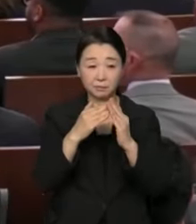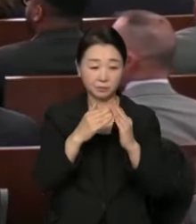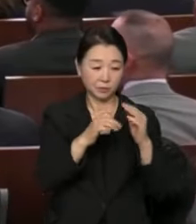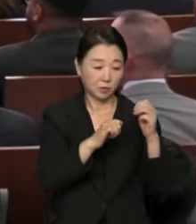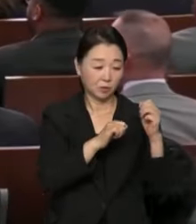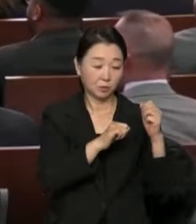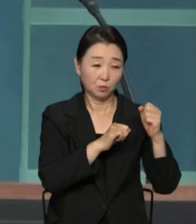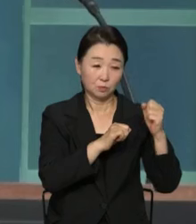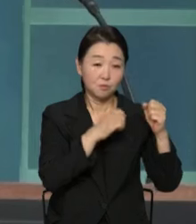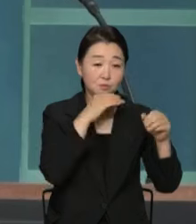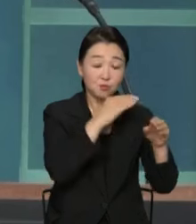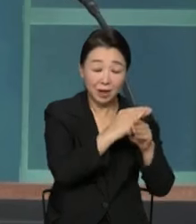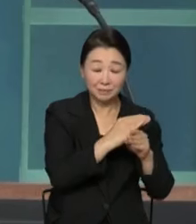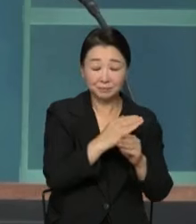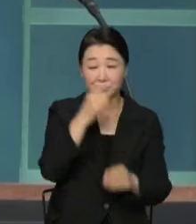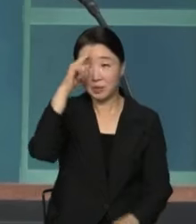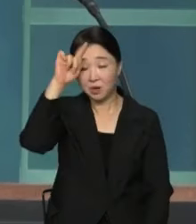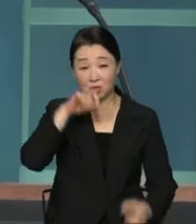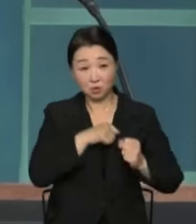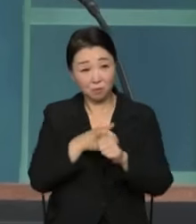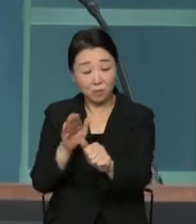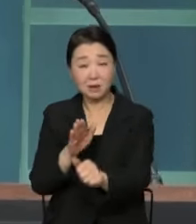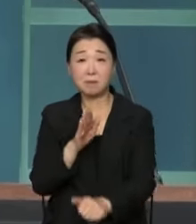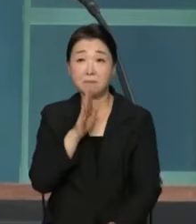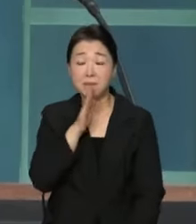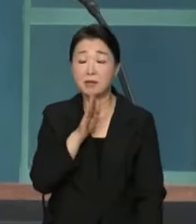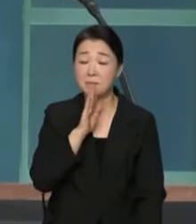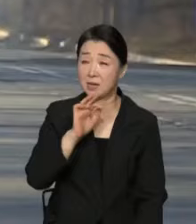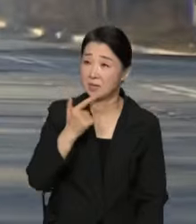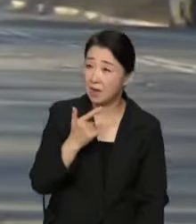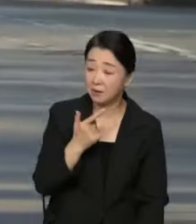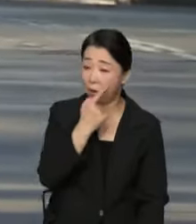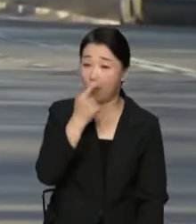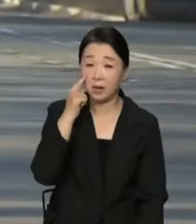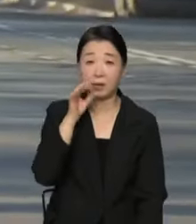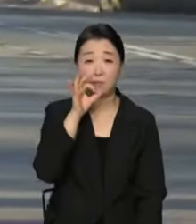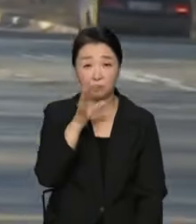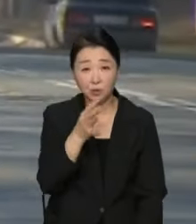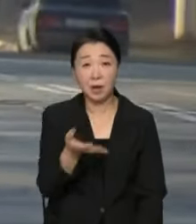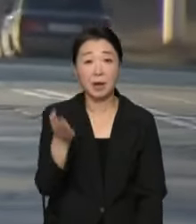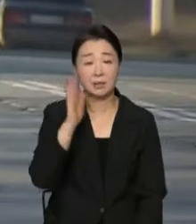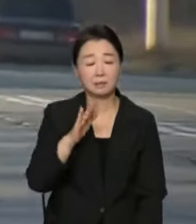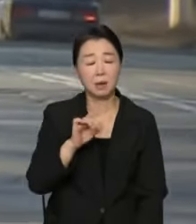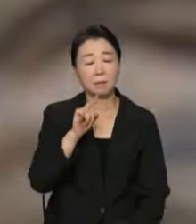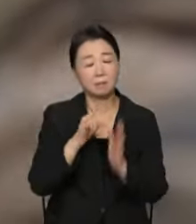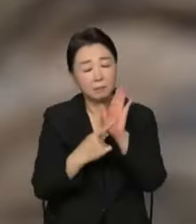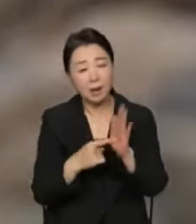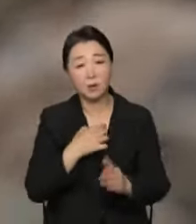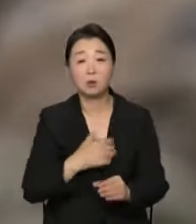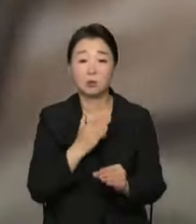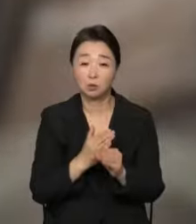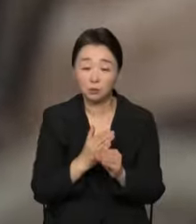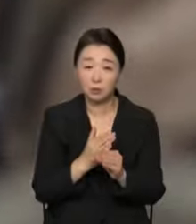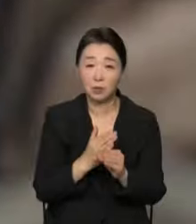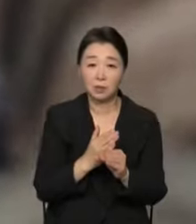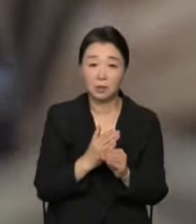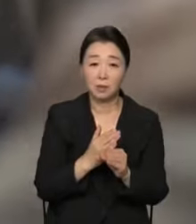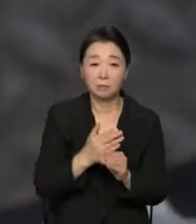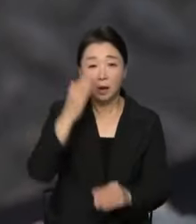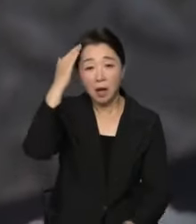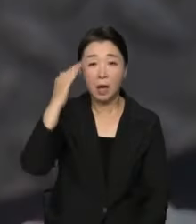수 없다면서도 보도 내용에 우려하고 있다고 했습니다. 미국은 우크라이나에 4억 2,500만 달러, 우리 돈